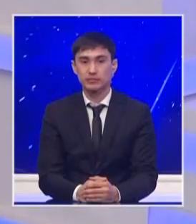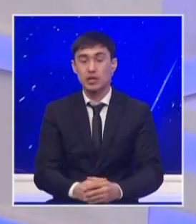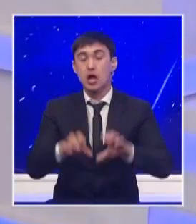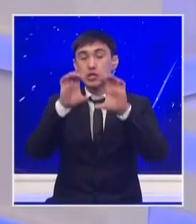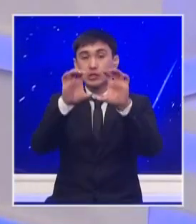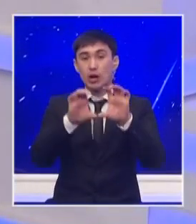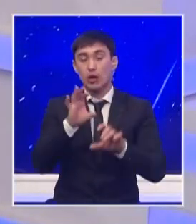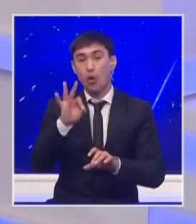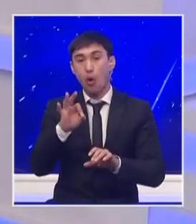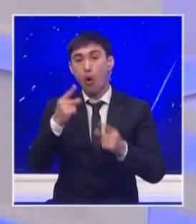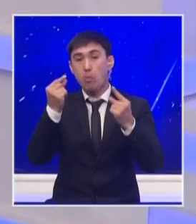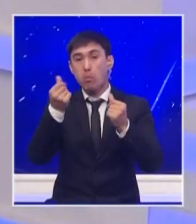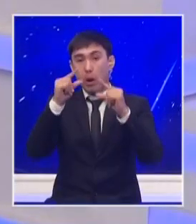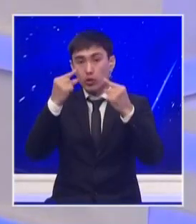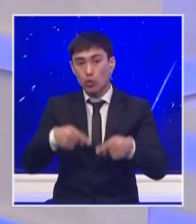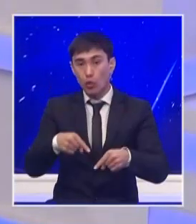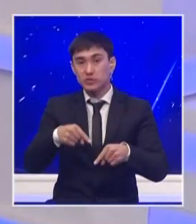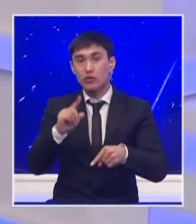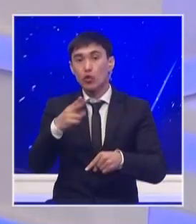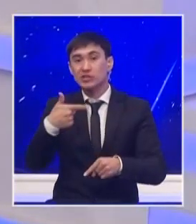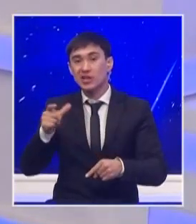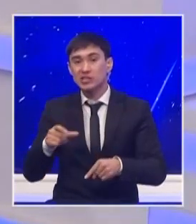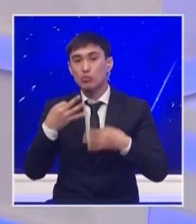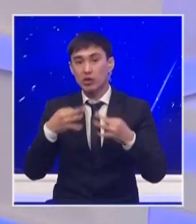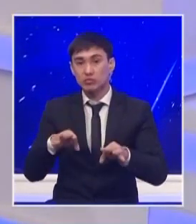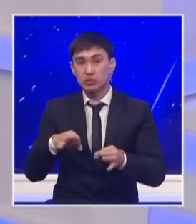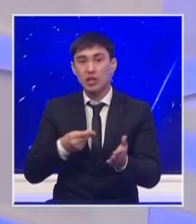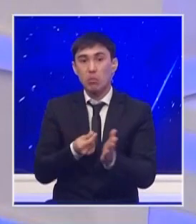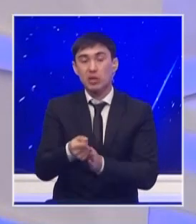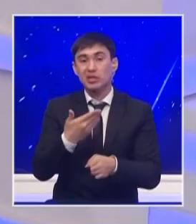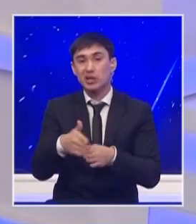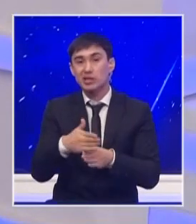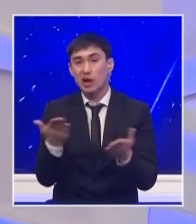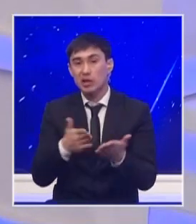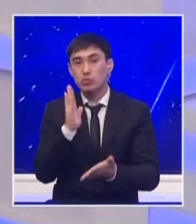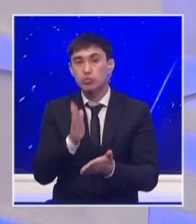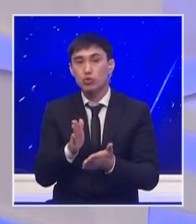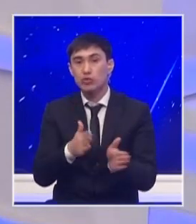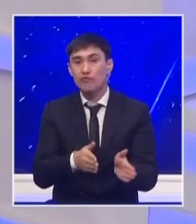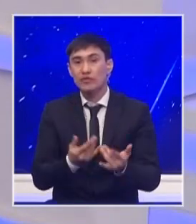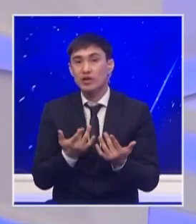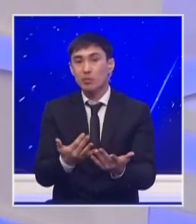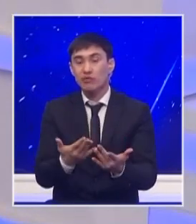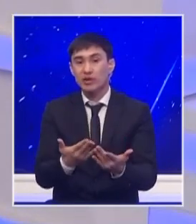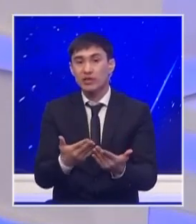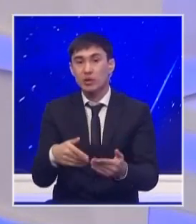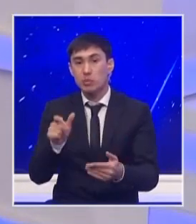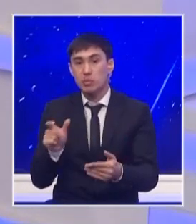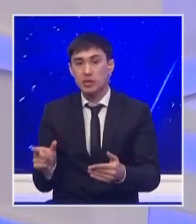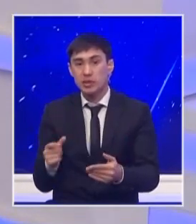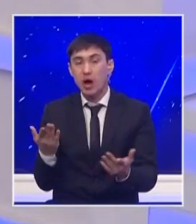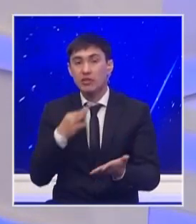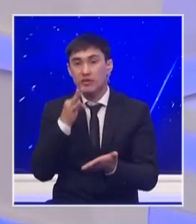закон Об банкротстве Кто из граждан будет освобожден от оплаты кредита какие будут выдвинуты требования к